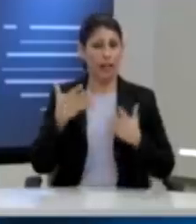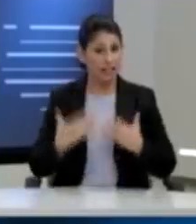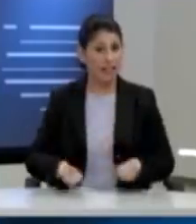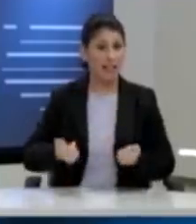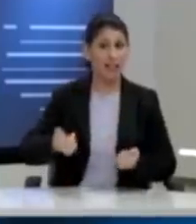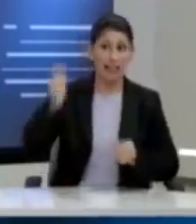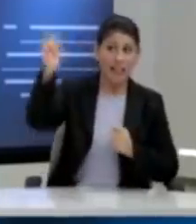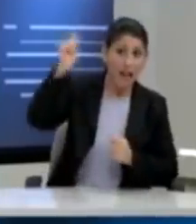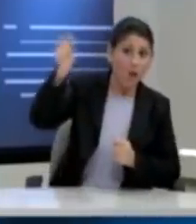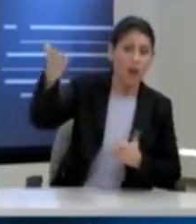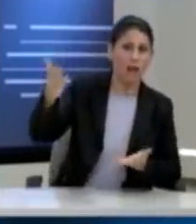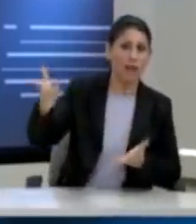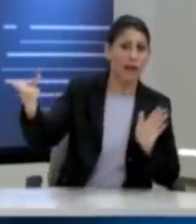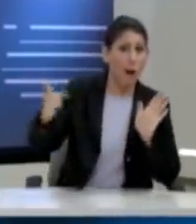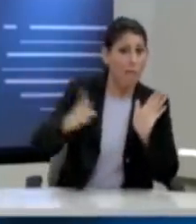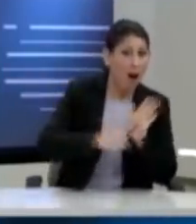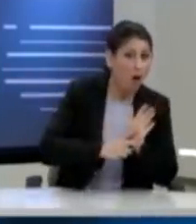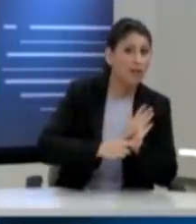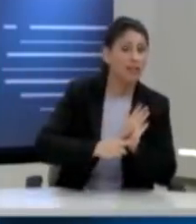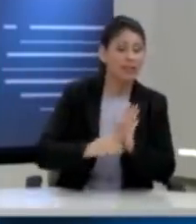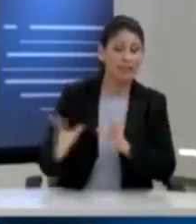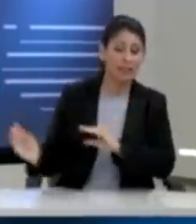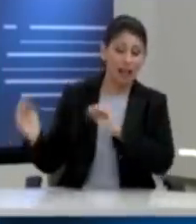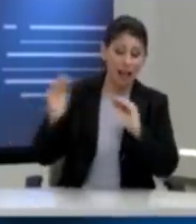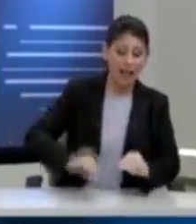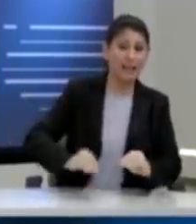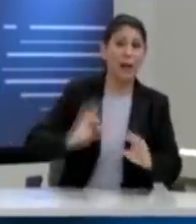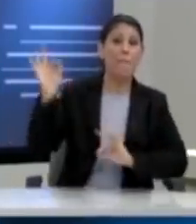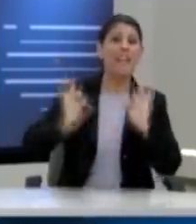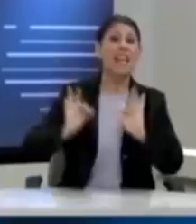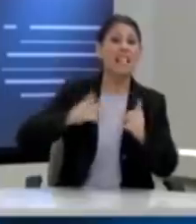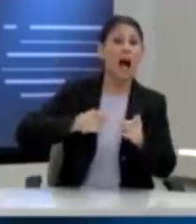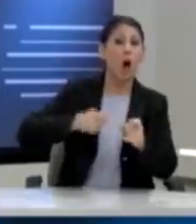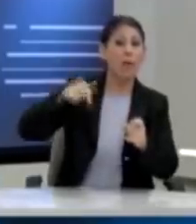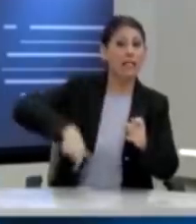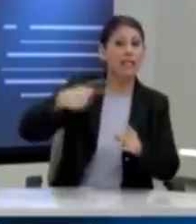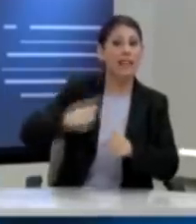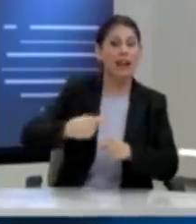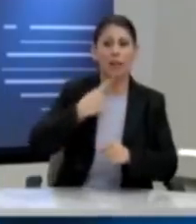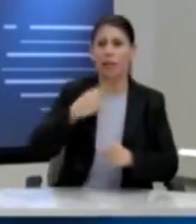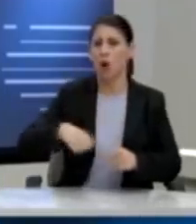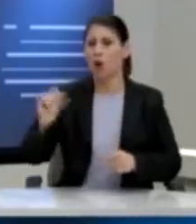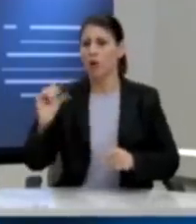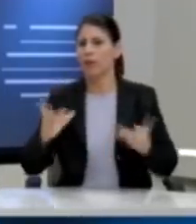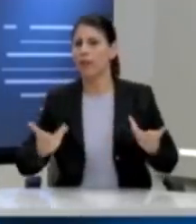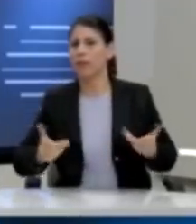έχετε και να την κουνάτε. Να απογορευτεί η εγκατάσταση πυρηνικών όπλων στην Ελλάδα. Και είπατε όχι. Γιατί?